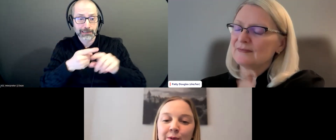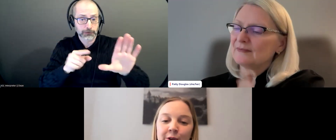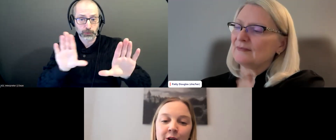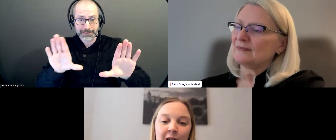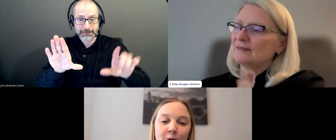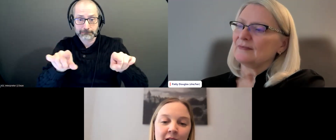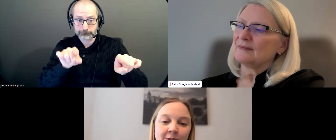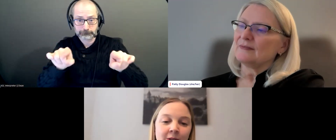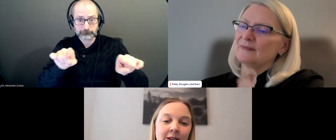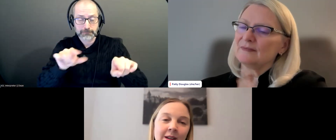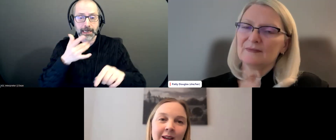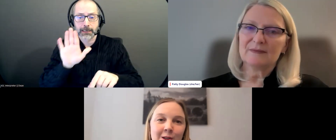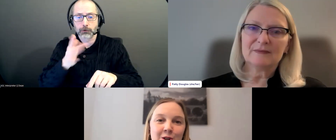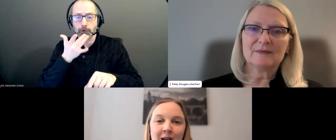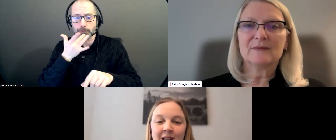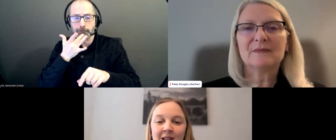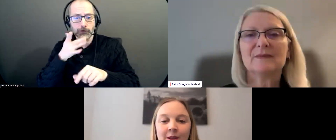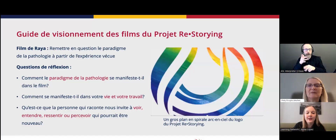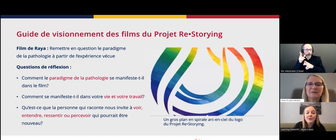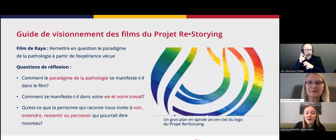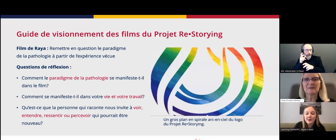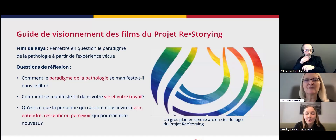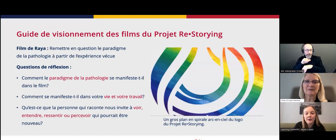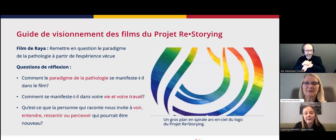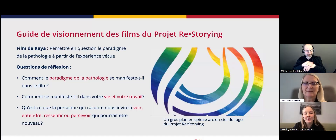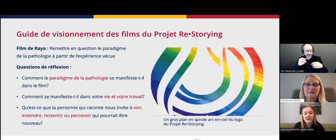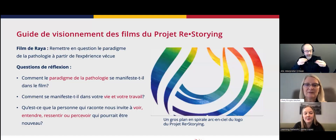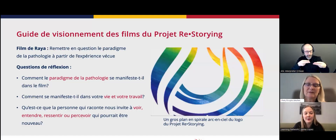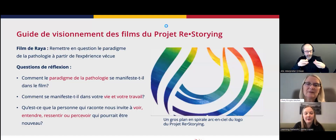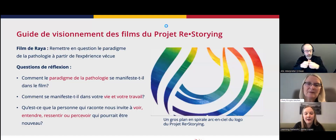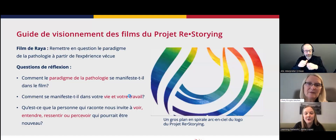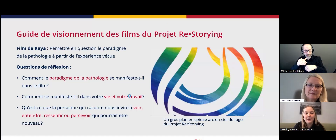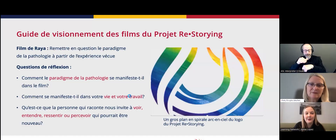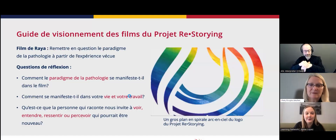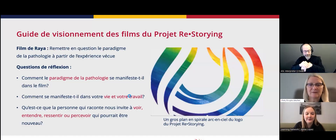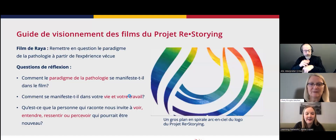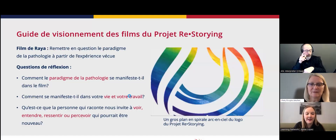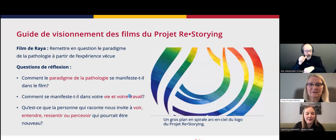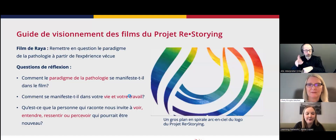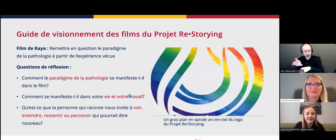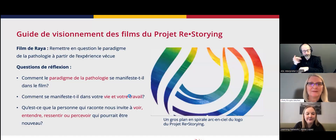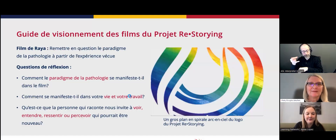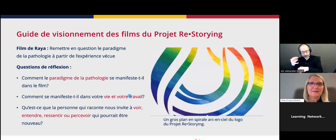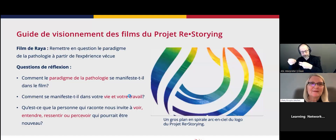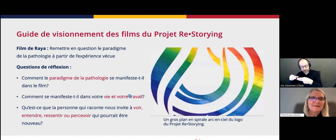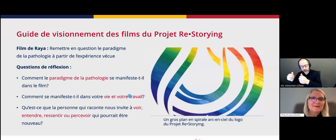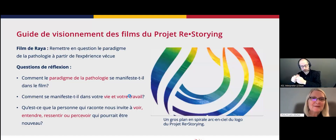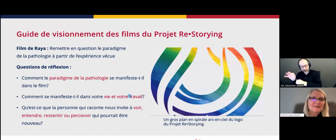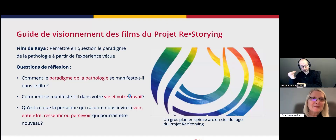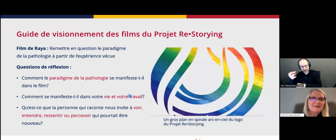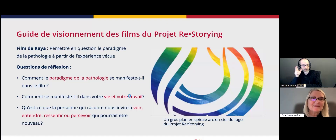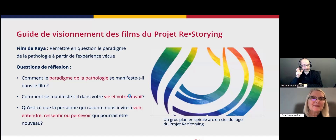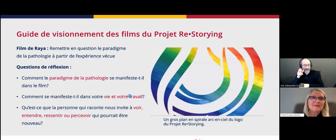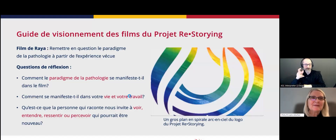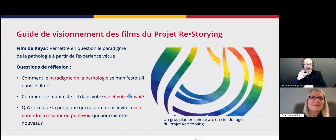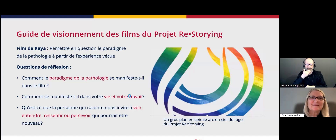your assurez d'être sur le preferred bon audio écran channel, et pour que English vous ayez slides with English audio choisi or le French bon slides with French canal, audio. c'est-à-dire les diapos en français avec